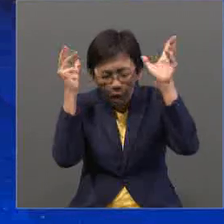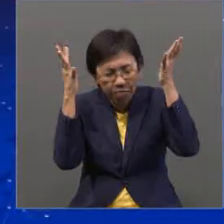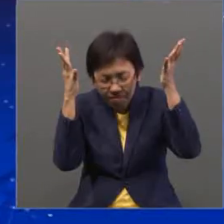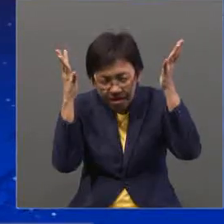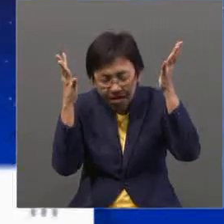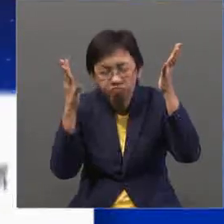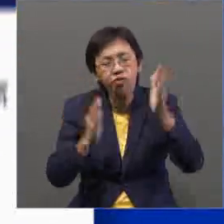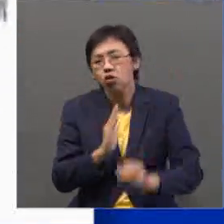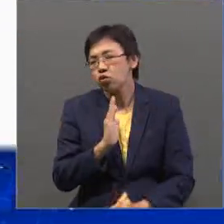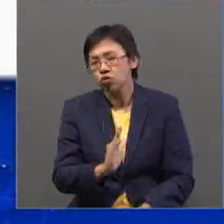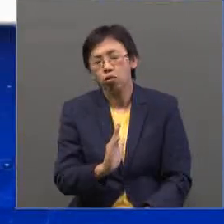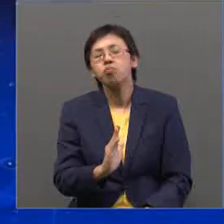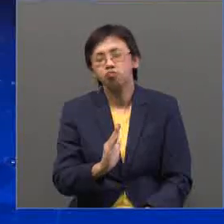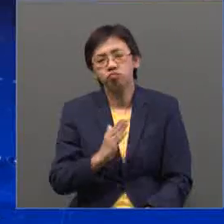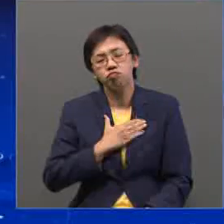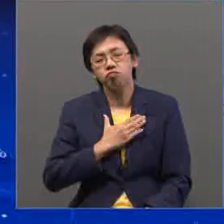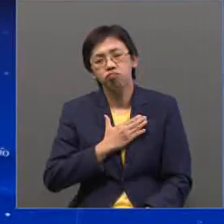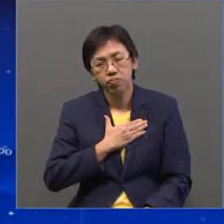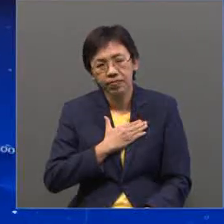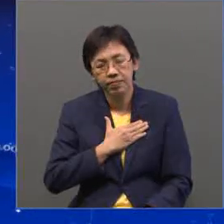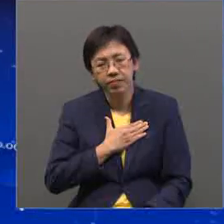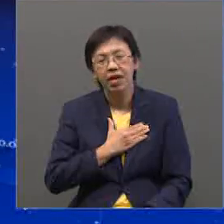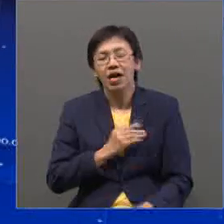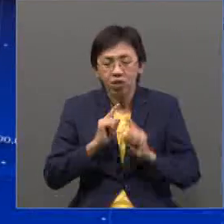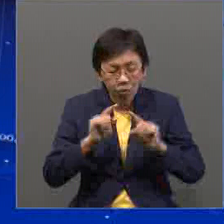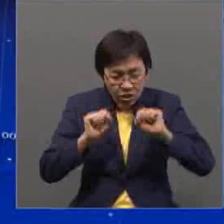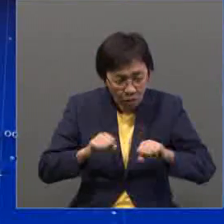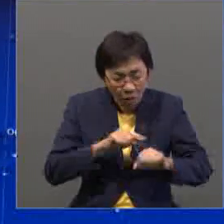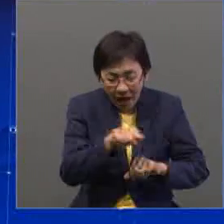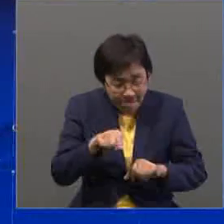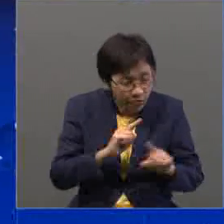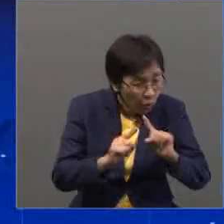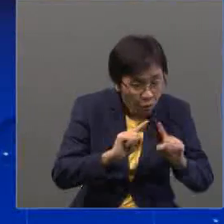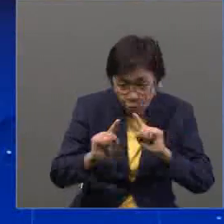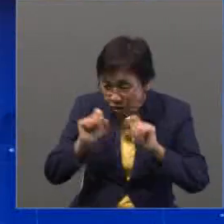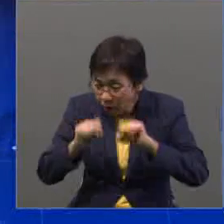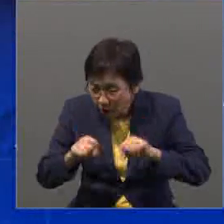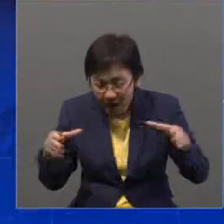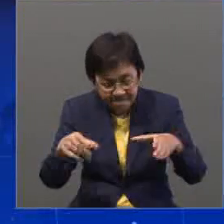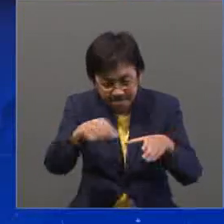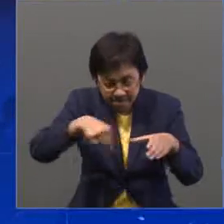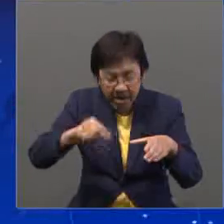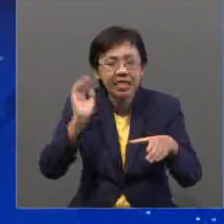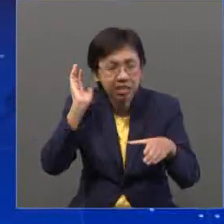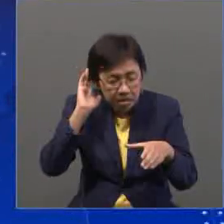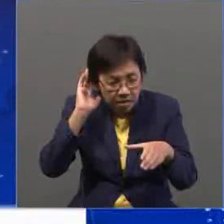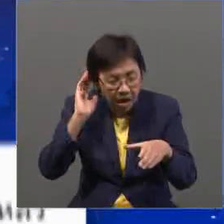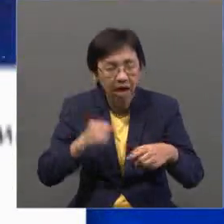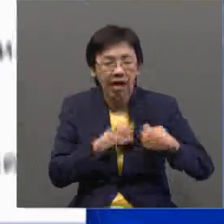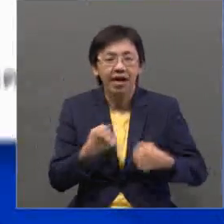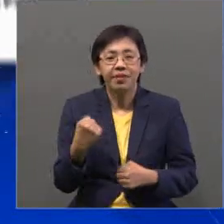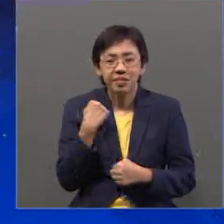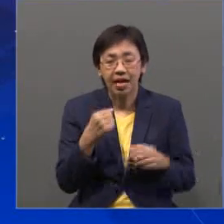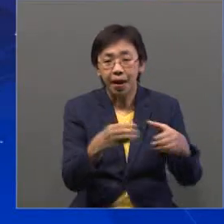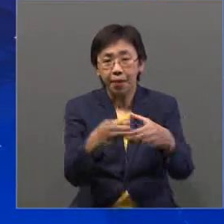ยืนยังคงซื่อตรงทุกก้าวยากนะครับแล้วก็อยู่ในรูปที่เคารพเชื่อใจเพื่อนร่วมทีมเสมอขอให้กำลังใจเพื่อนๆในภาคี